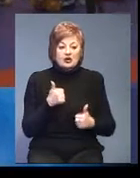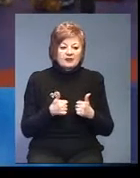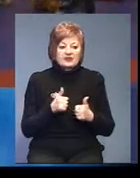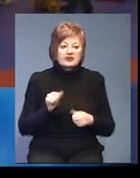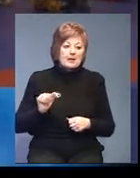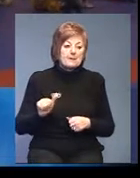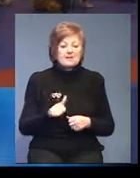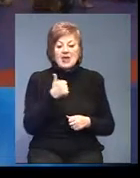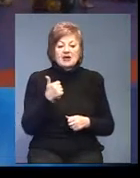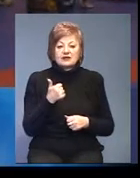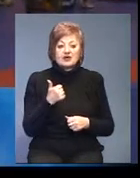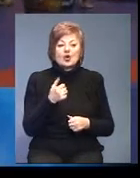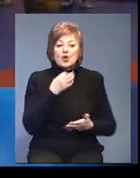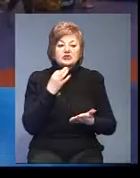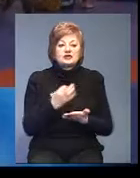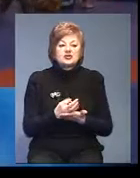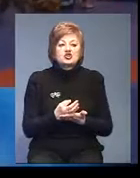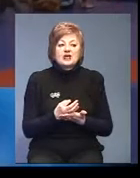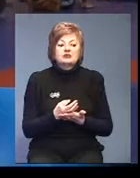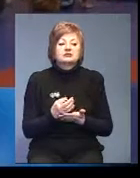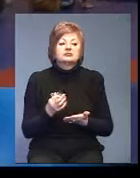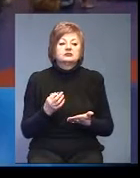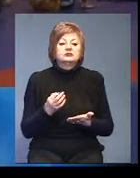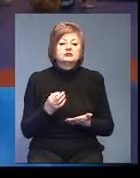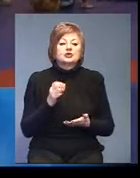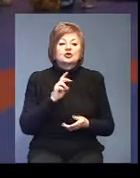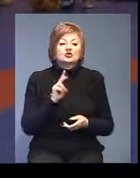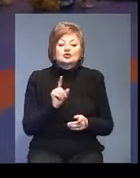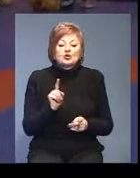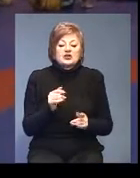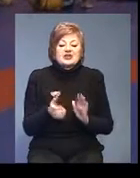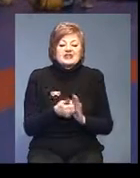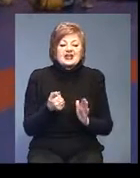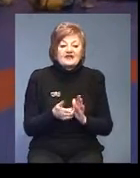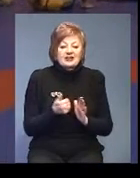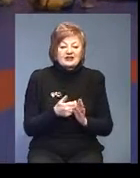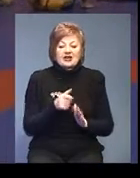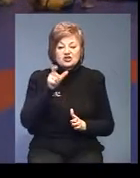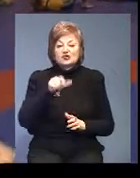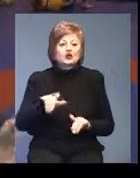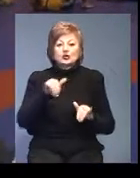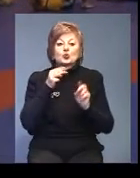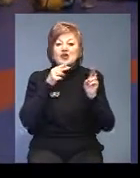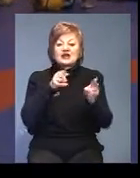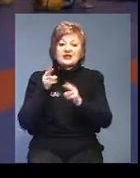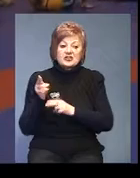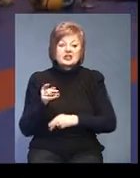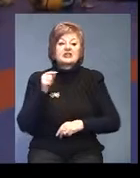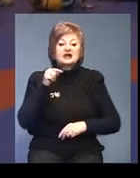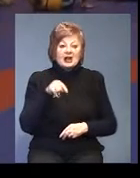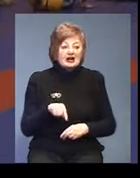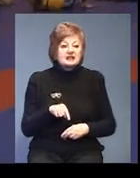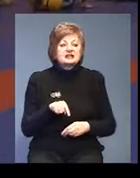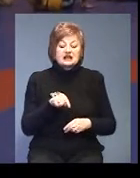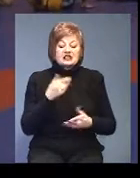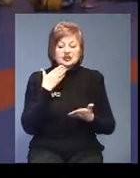впервые несет в себе элемент тот, которого не хватает часто спортсменам, которые не выезжают за рубеж. А вот здесь они имеют возможность на